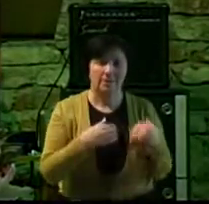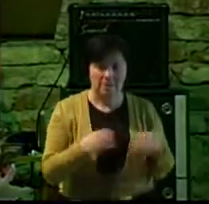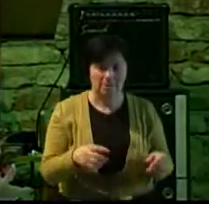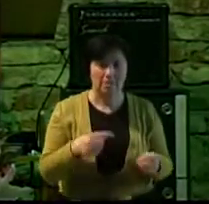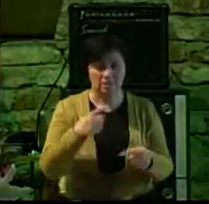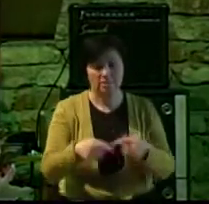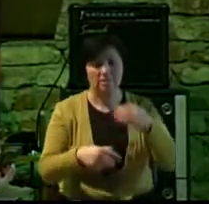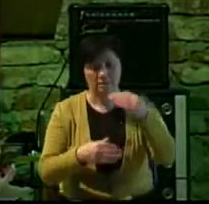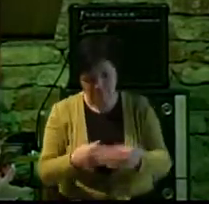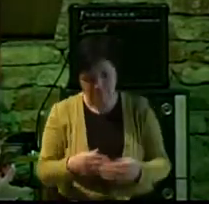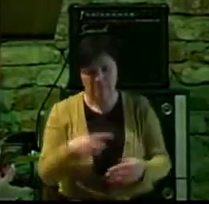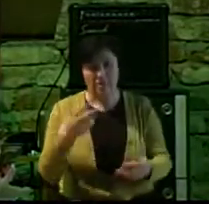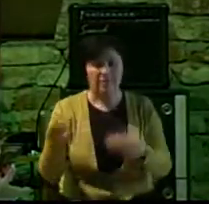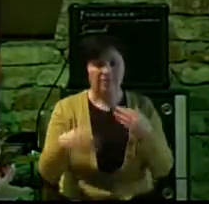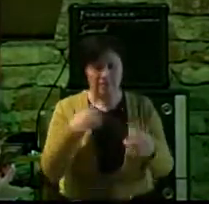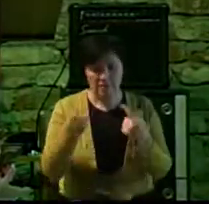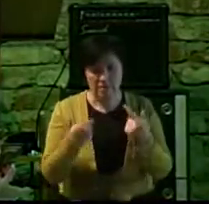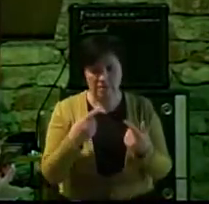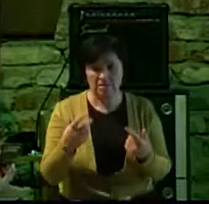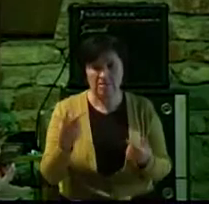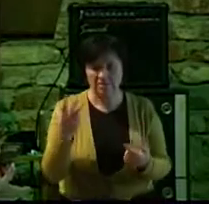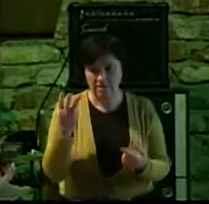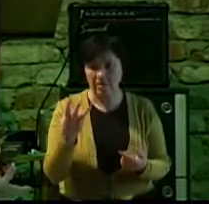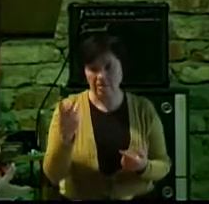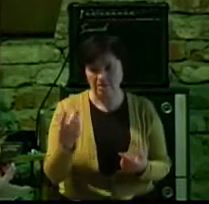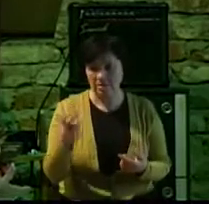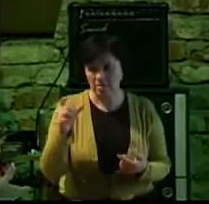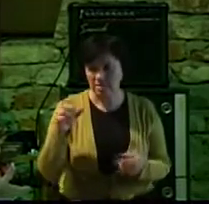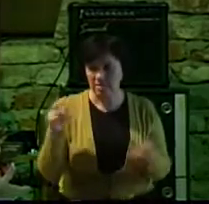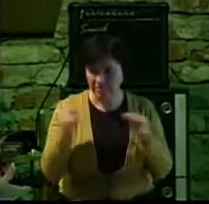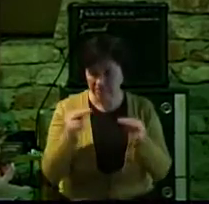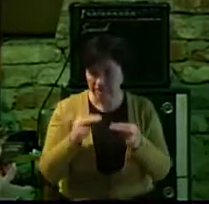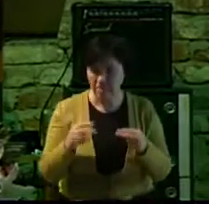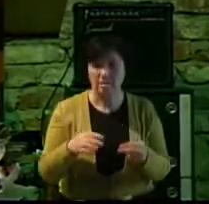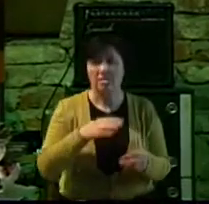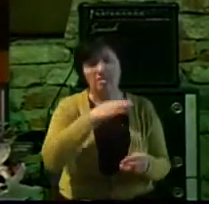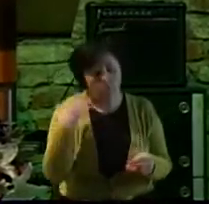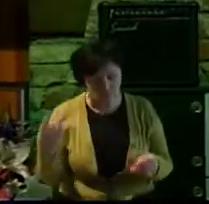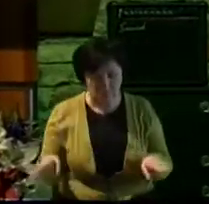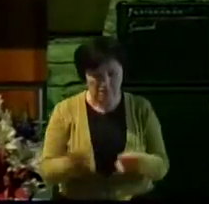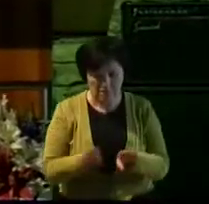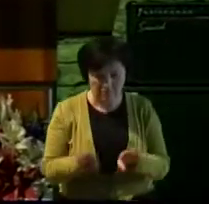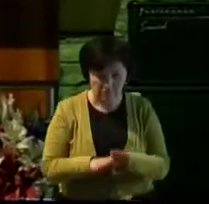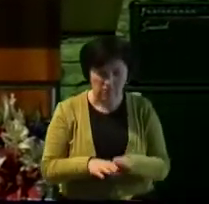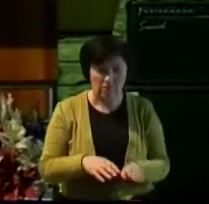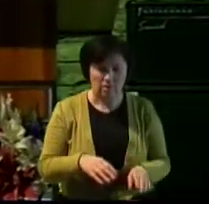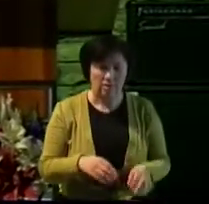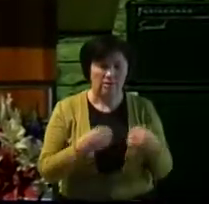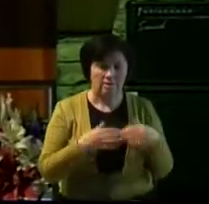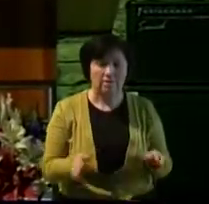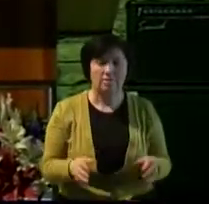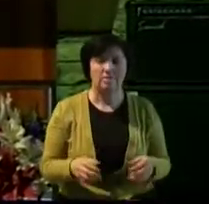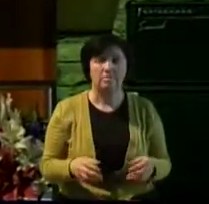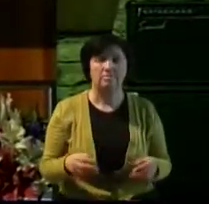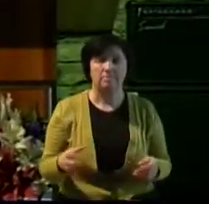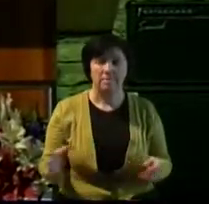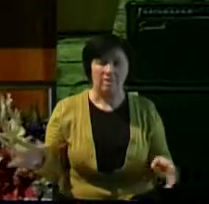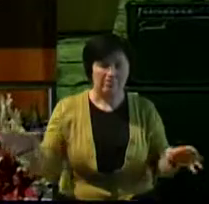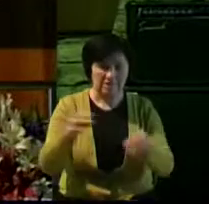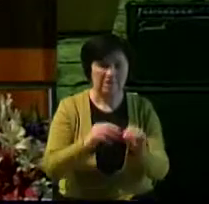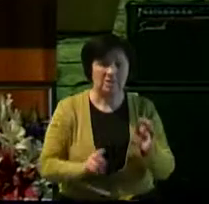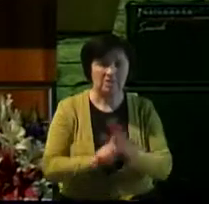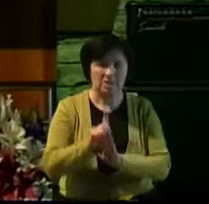и принят в общину. И таким образом те дисциплинарные взыскания, которые были наложены на него, они